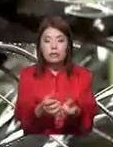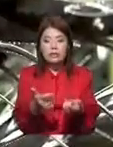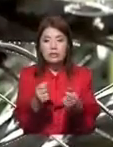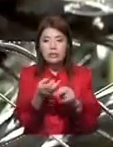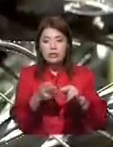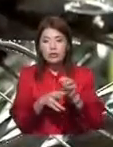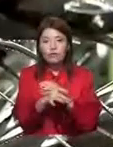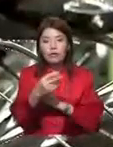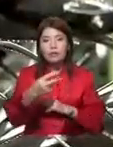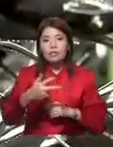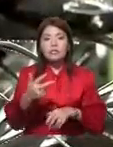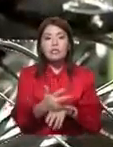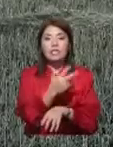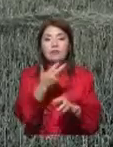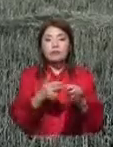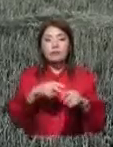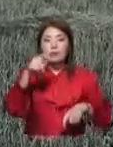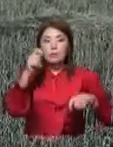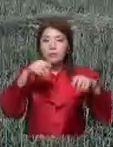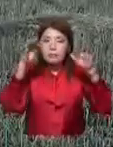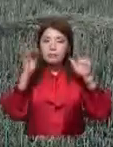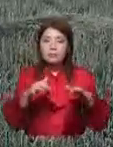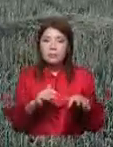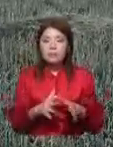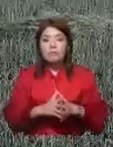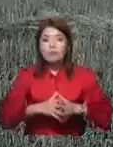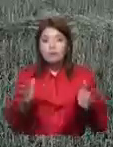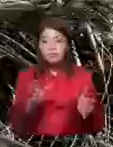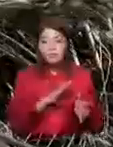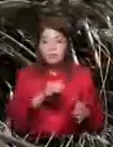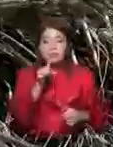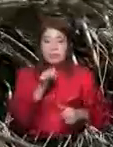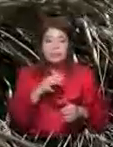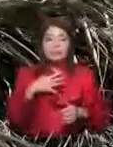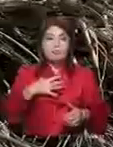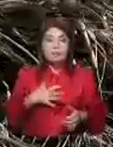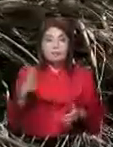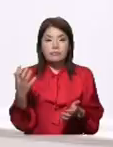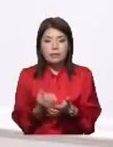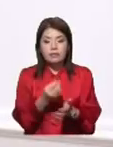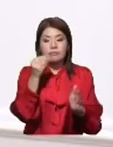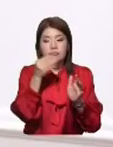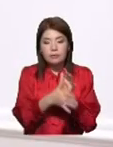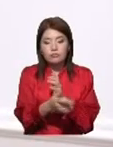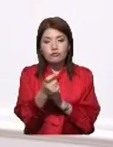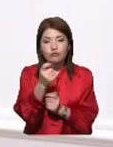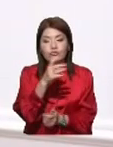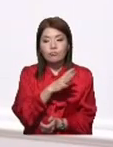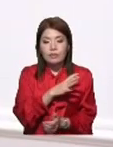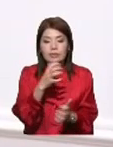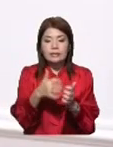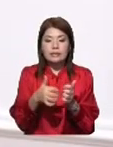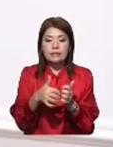дней выпала тройная норма осадков. Испытания фермеры выдержали, хоть и со значительными потерями.